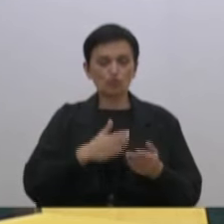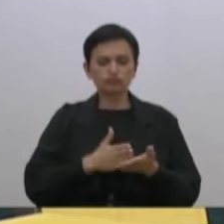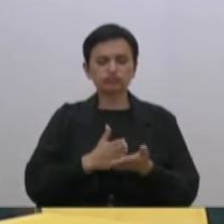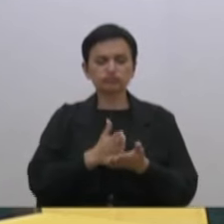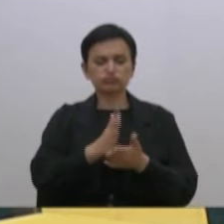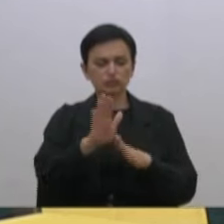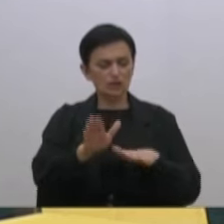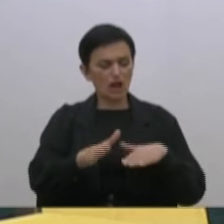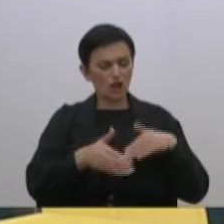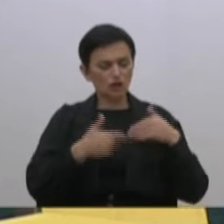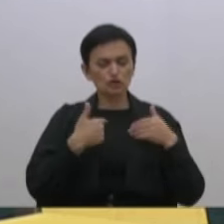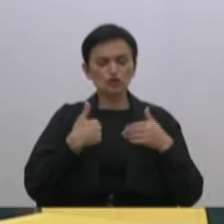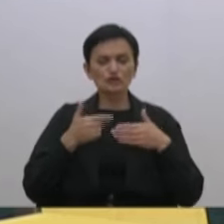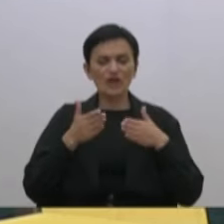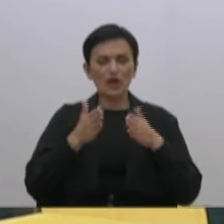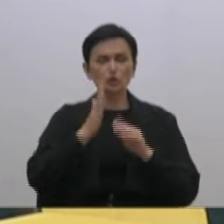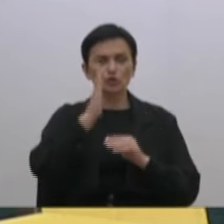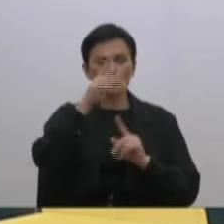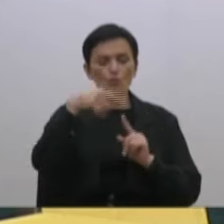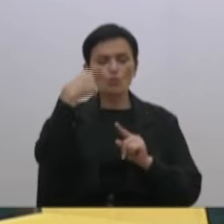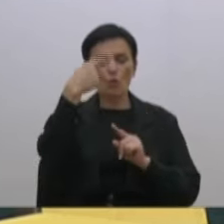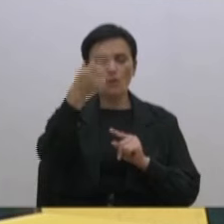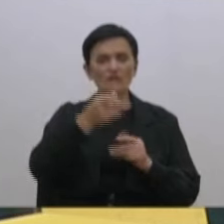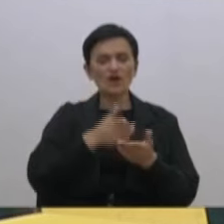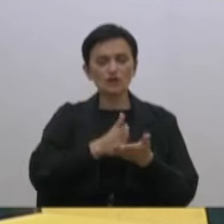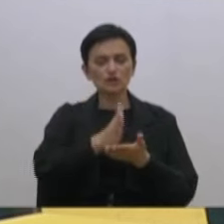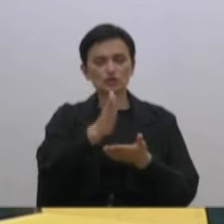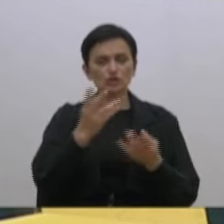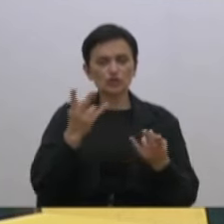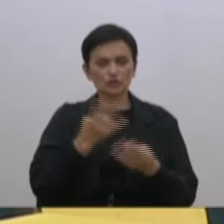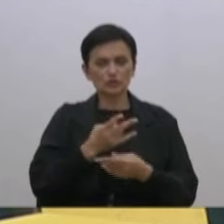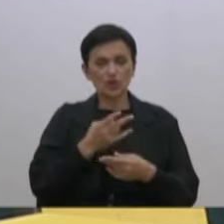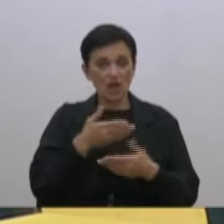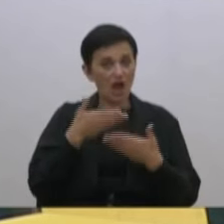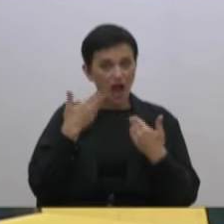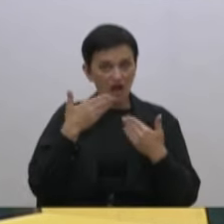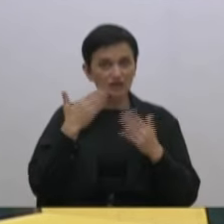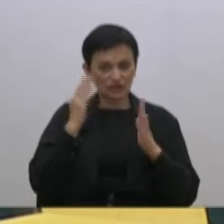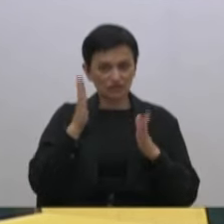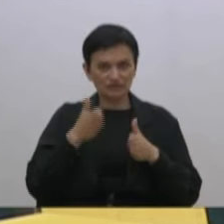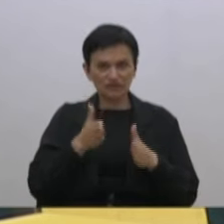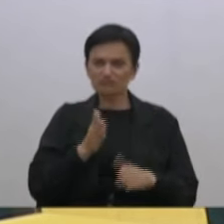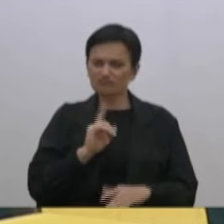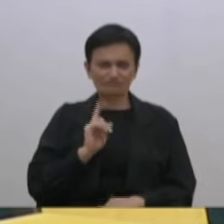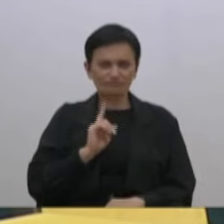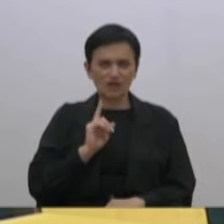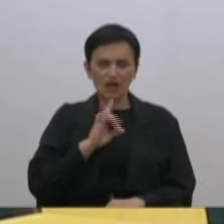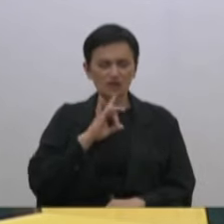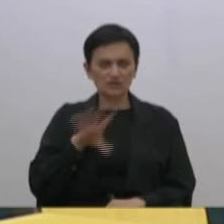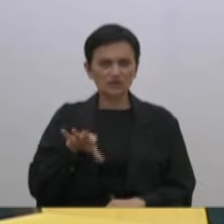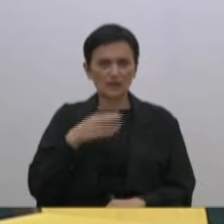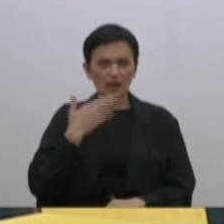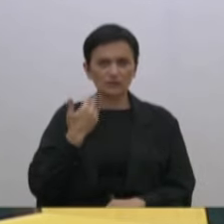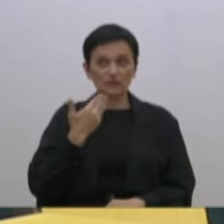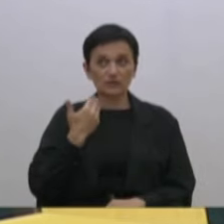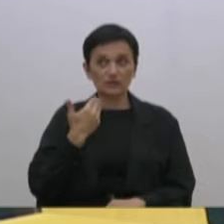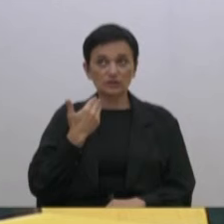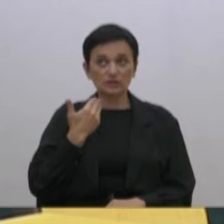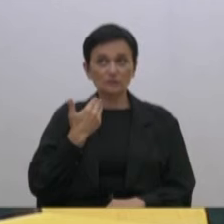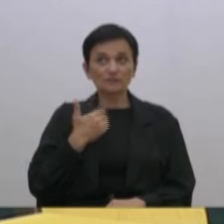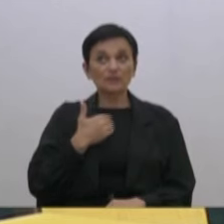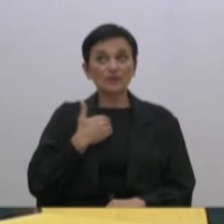რა გზაც ჩვენ მომავალში გასავლელი გვაქვს. ადვილი იქნება ეს გზა, რა თქმა უნდა არ იქნება ადვილი. ის